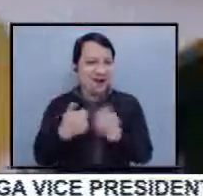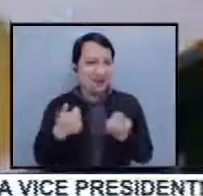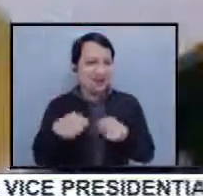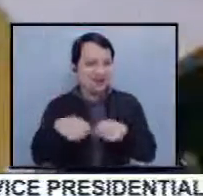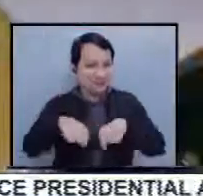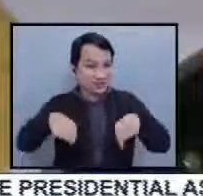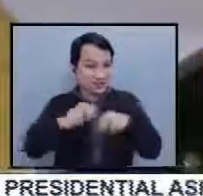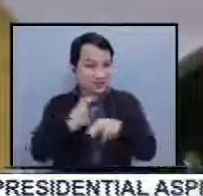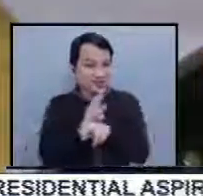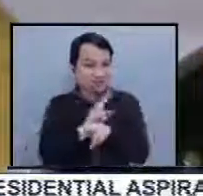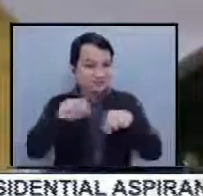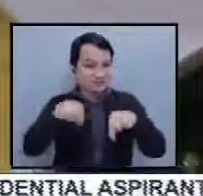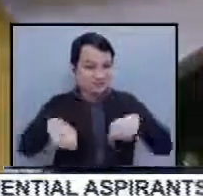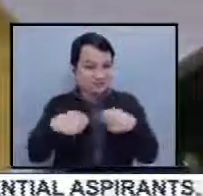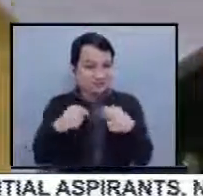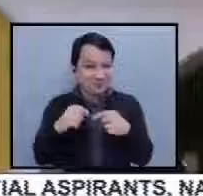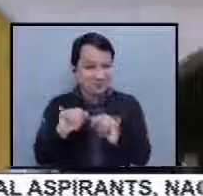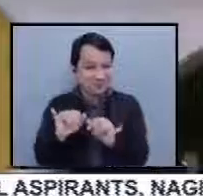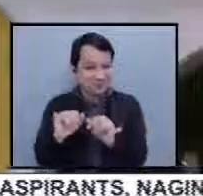sugpo.